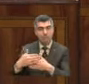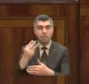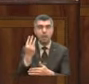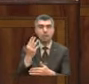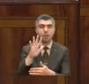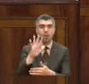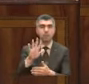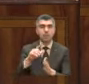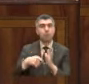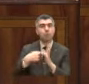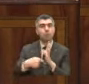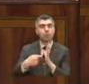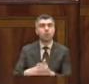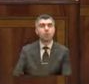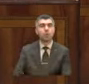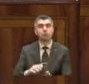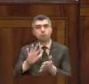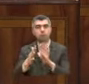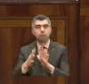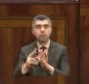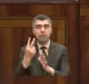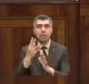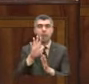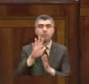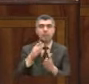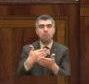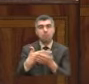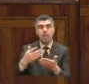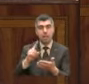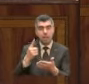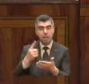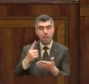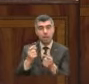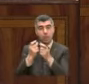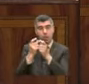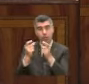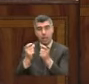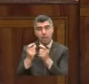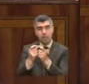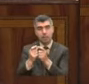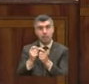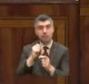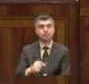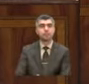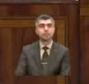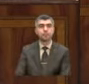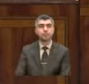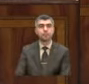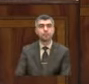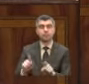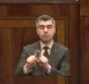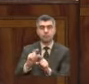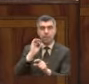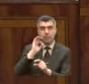53 مشروع تقريبا 52 مليار ديال الدرهم. مرة أخرى القطاع الخاص، لأن كنسمحوا للقطاع الخاص، كان واحد الهامش للقطاع